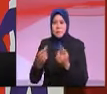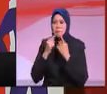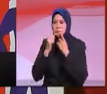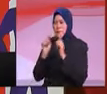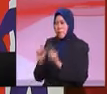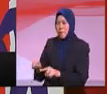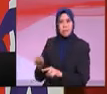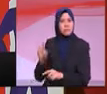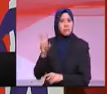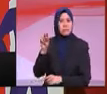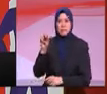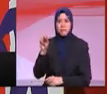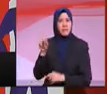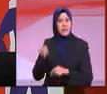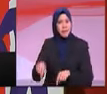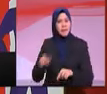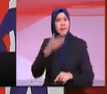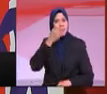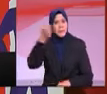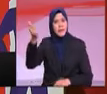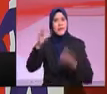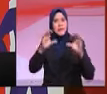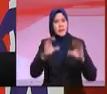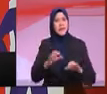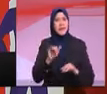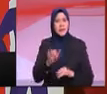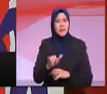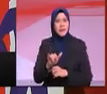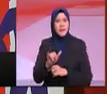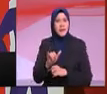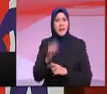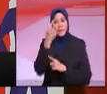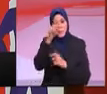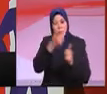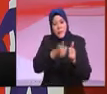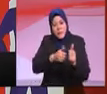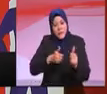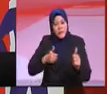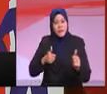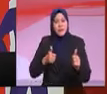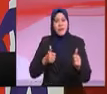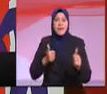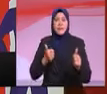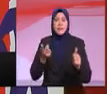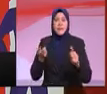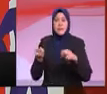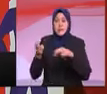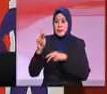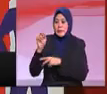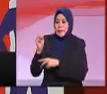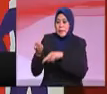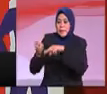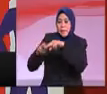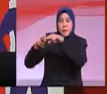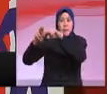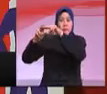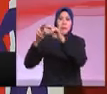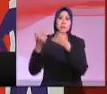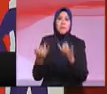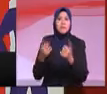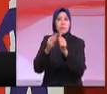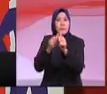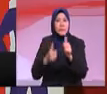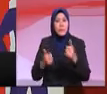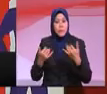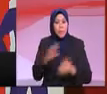tak gagal, sebab inilah option yang terbaik dan juga kita telah mengelakkan satu lonjakan kes secara mendadak dan hospital